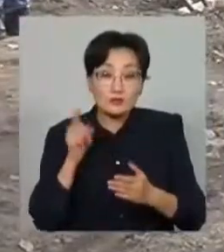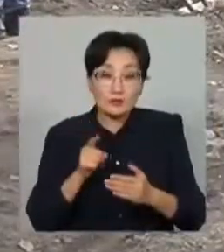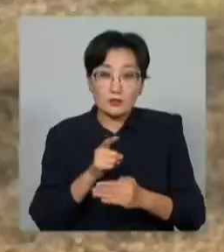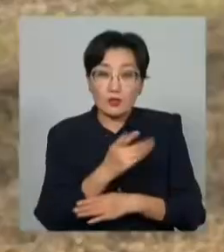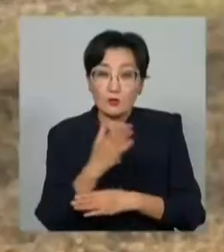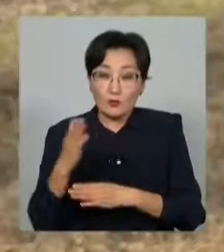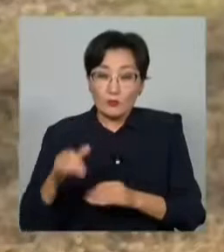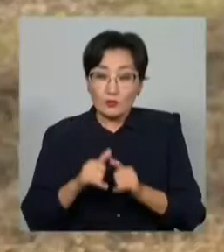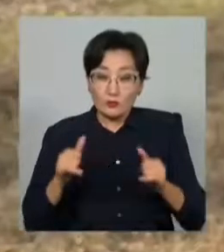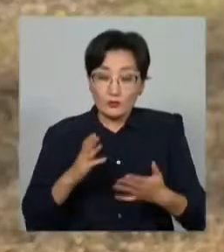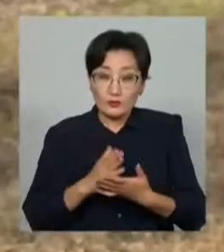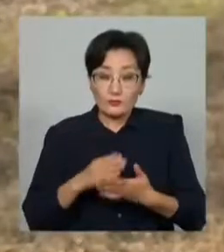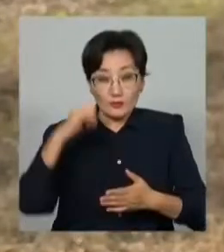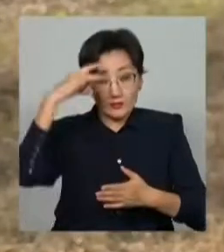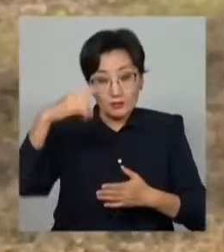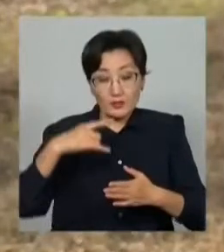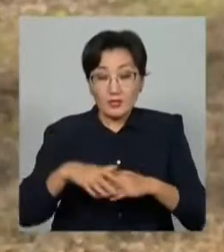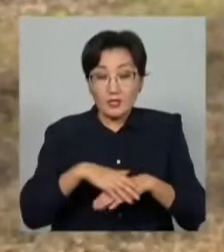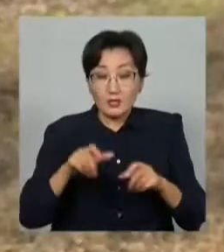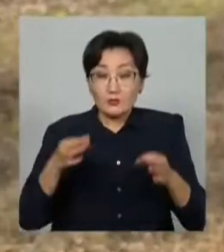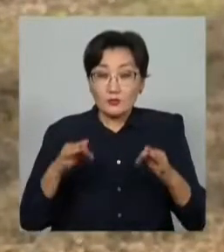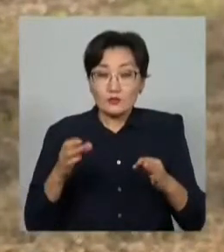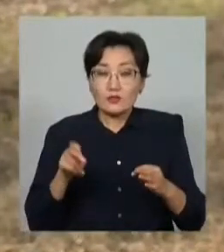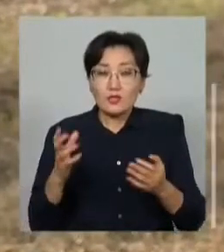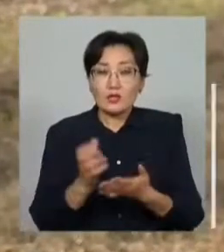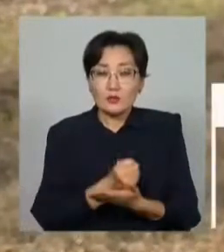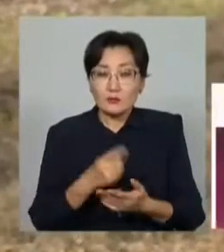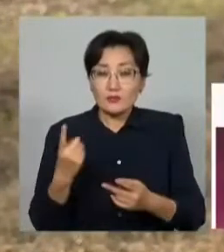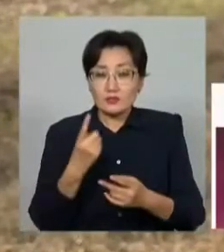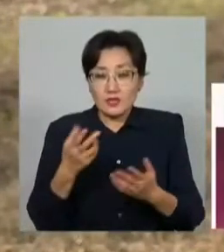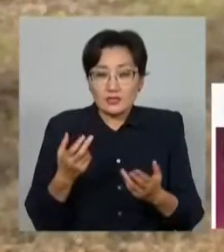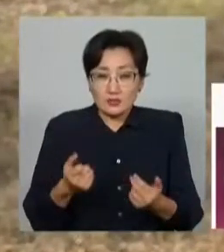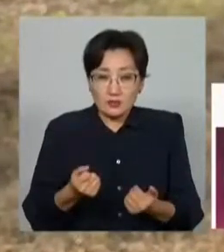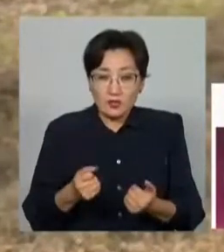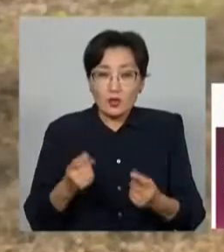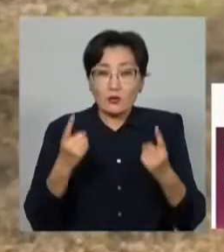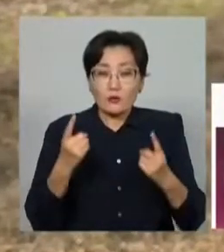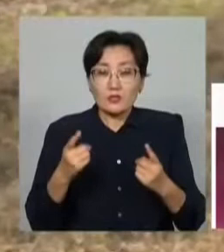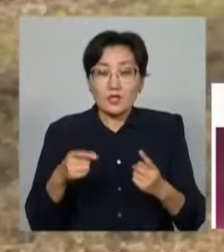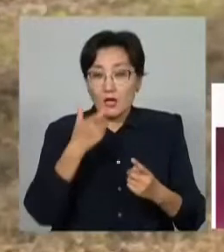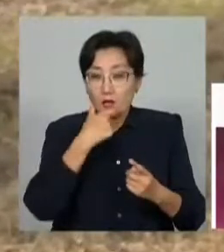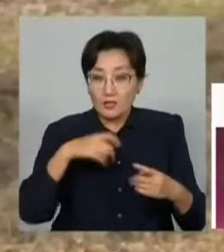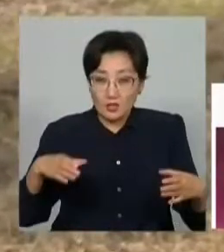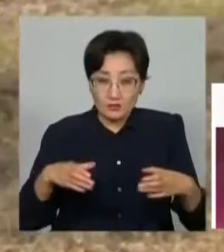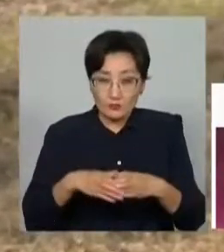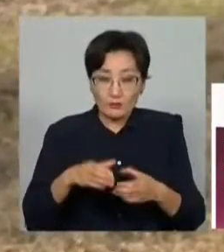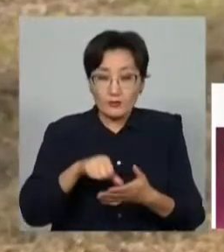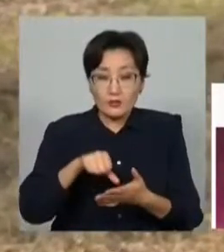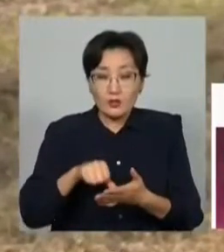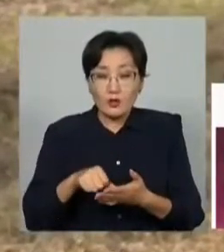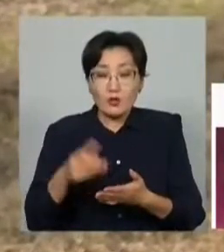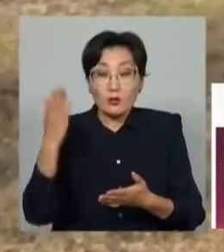ұлғайту. Қазақ елінің тәуелсіздігі қалай келді дегенде, ең бірінші әрине ұлы алаш бабаларымыздың